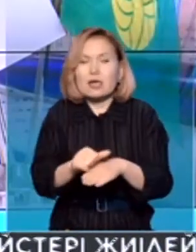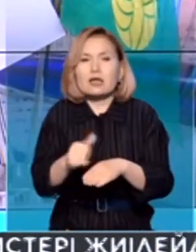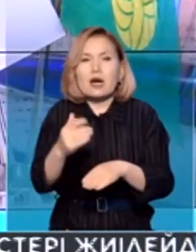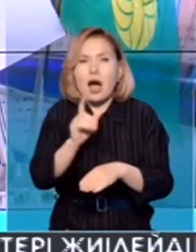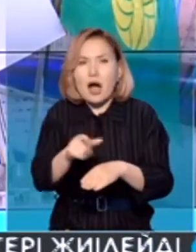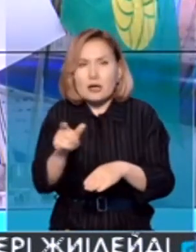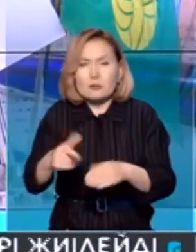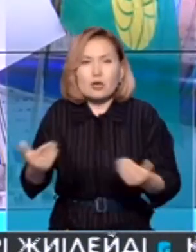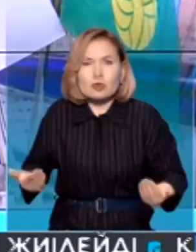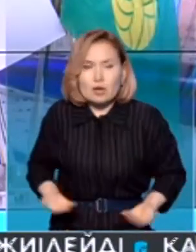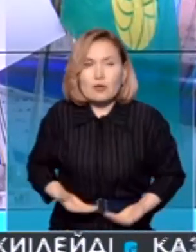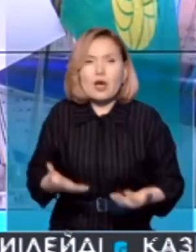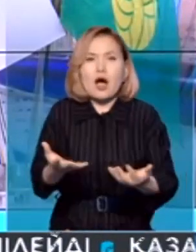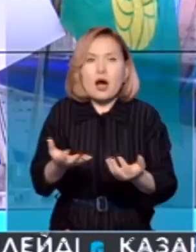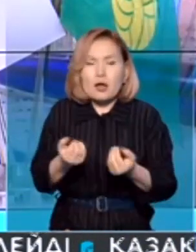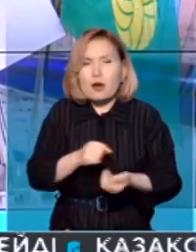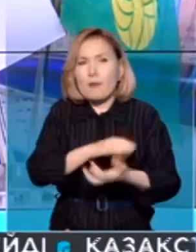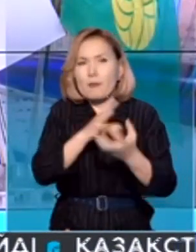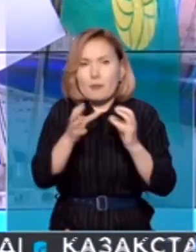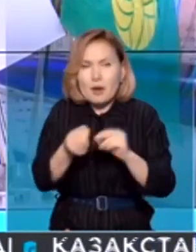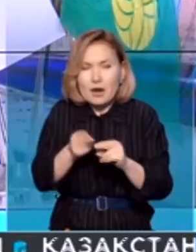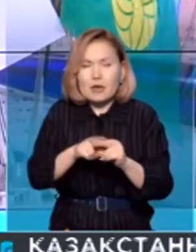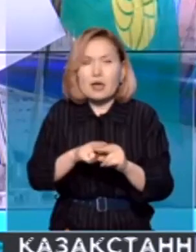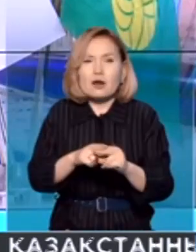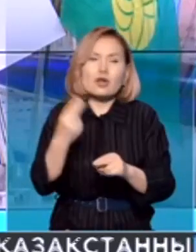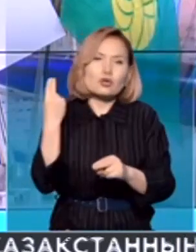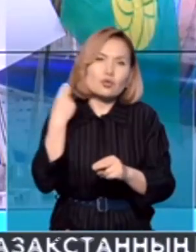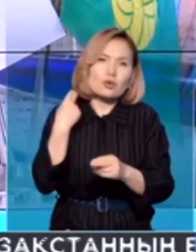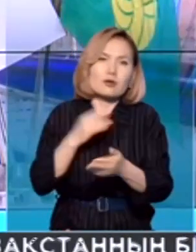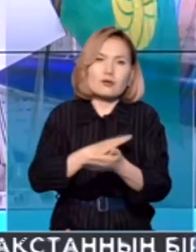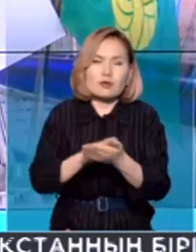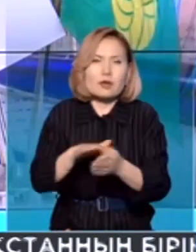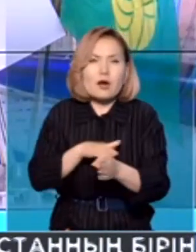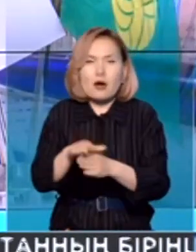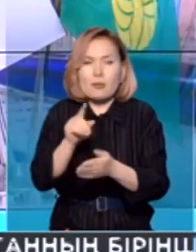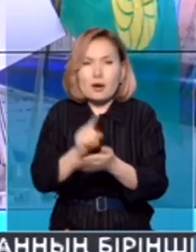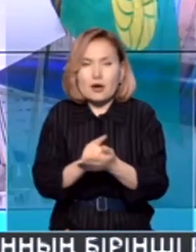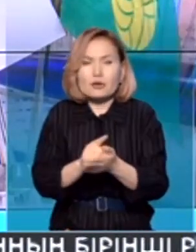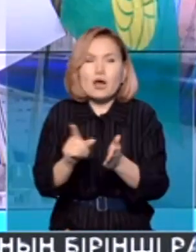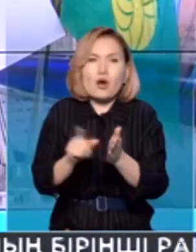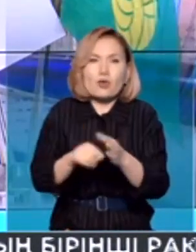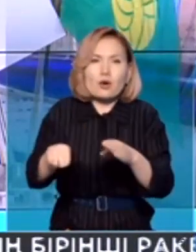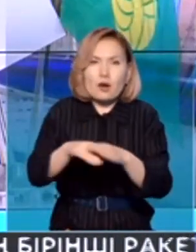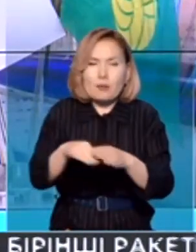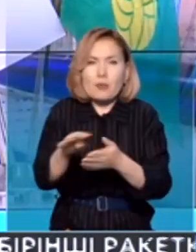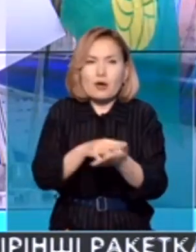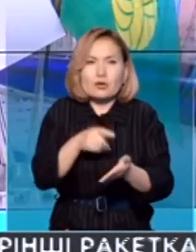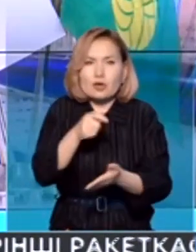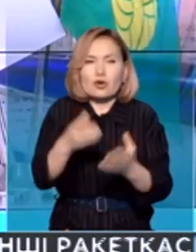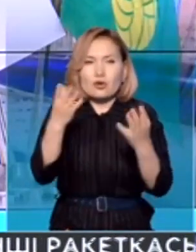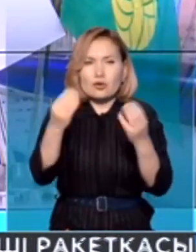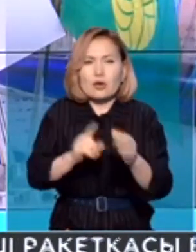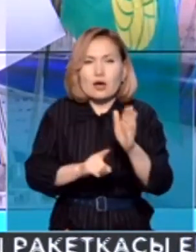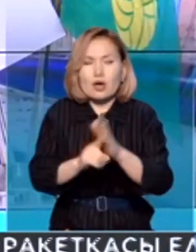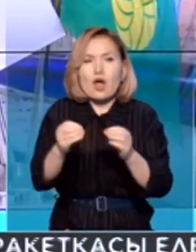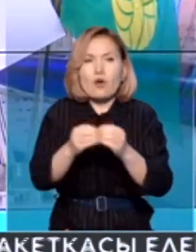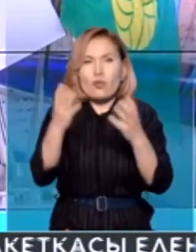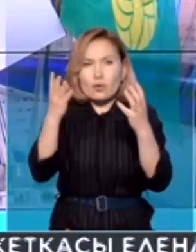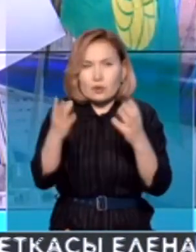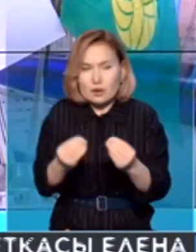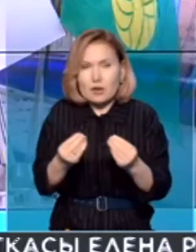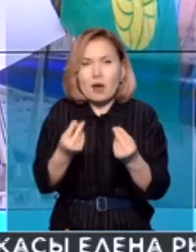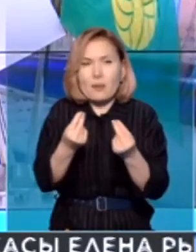несе, алимент және мемлекет алдындағы борышкерлігін өтеу керек. Төлем қаражаты қорға қабылданған күннен бастап 10 жұмыс күні